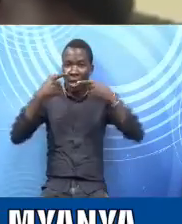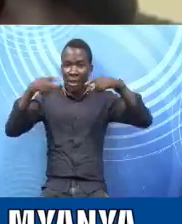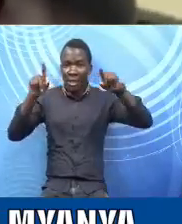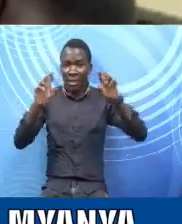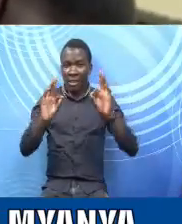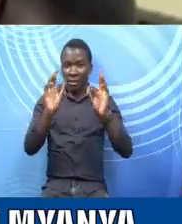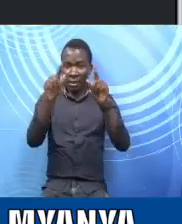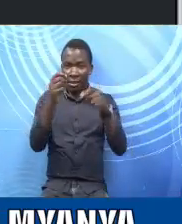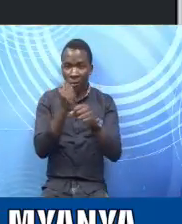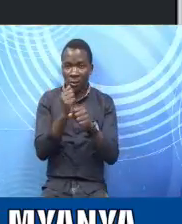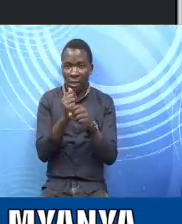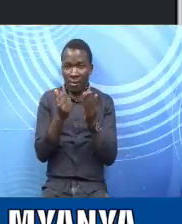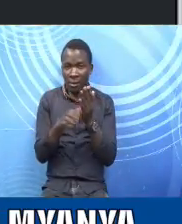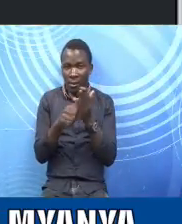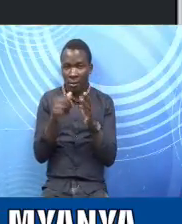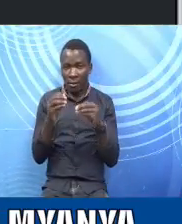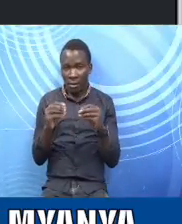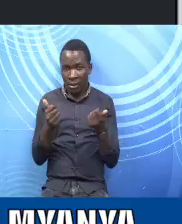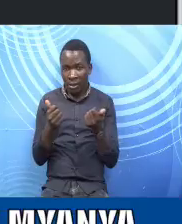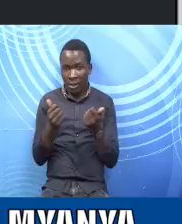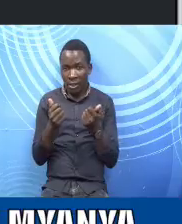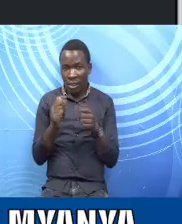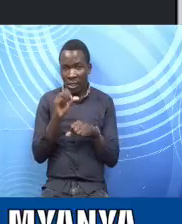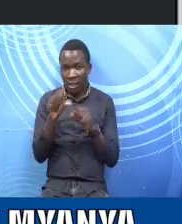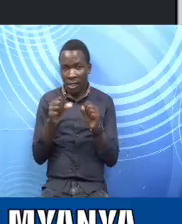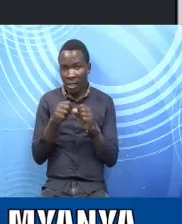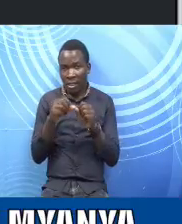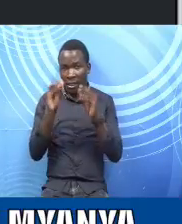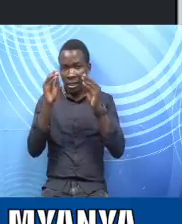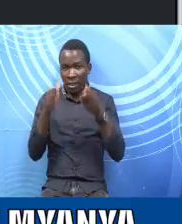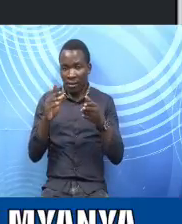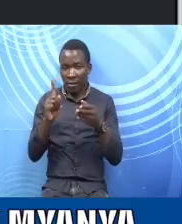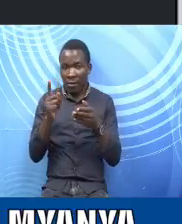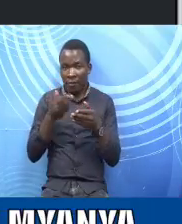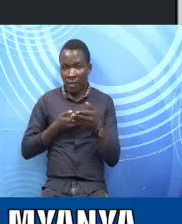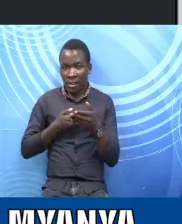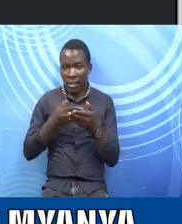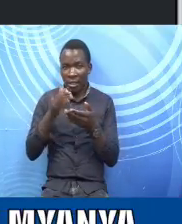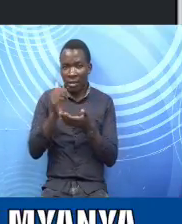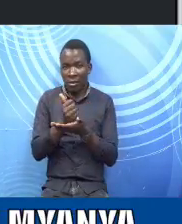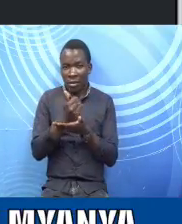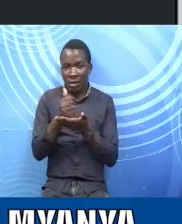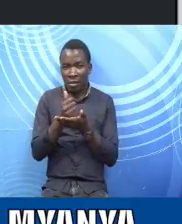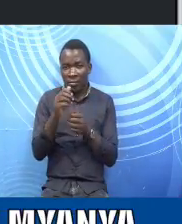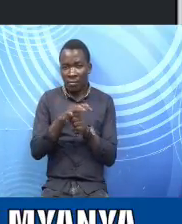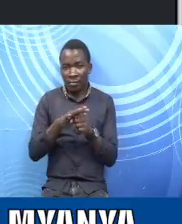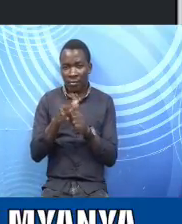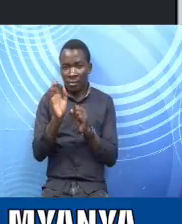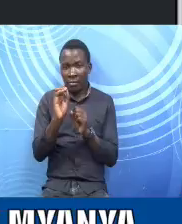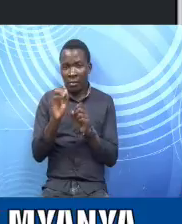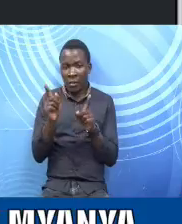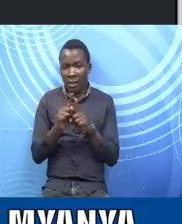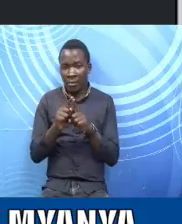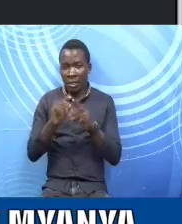iki kibazo gikemuke. Ikiganiro n'abarimu badafite dosiye, abarimu bafite dosiye zituzuye n'abarimu